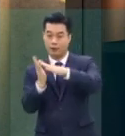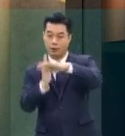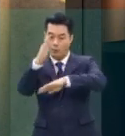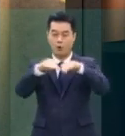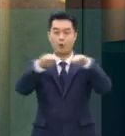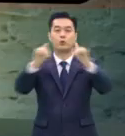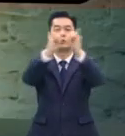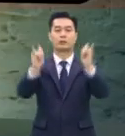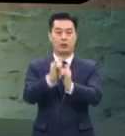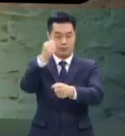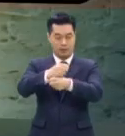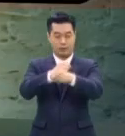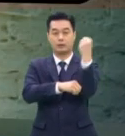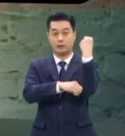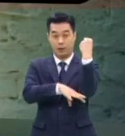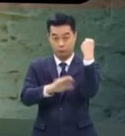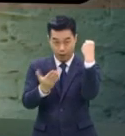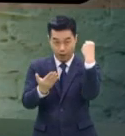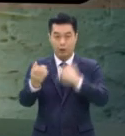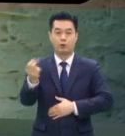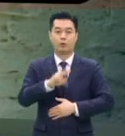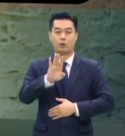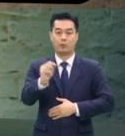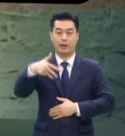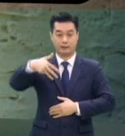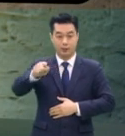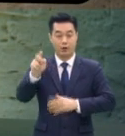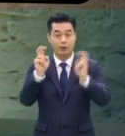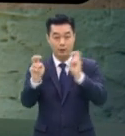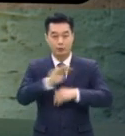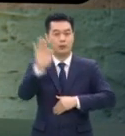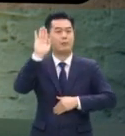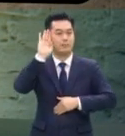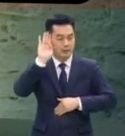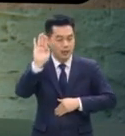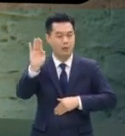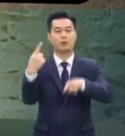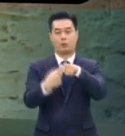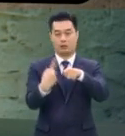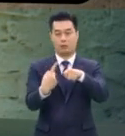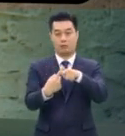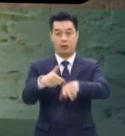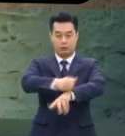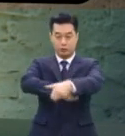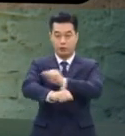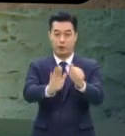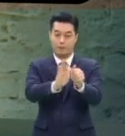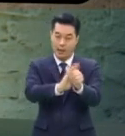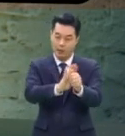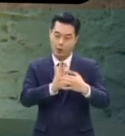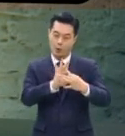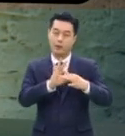합니다 또한 벤처기업은 우리 미래입니다 적극적인 배려와 관심이